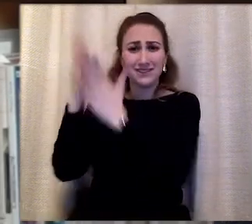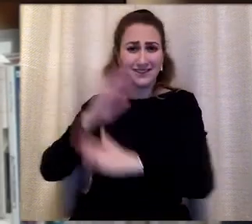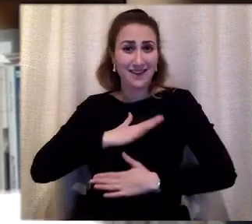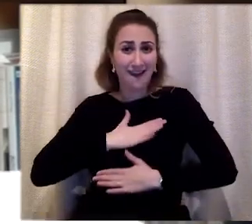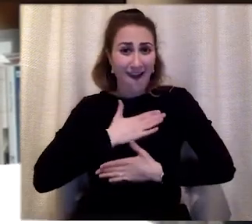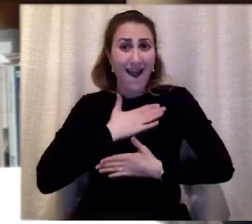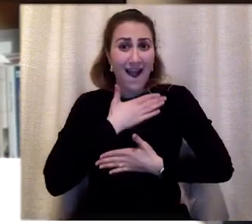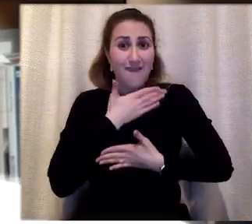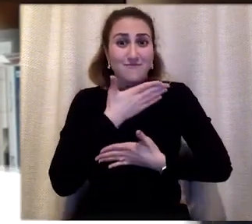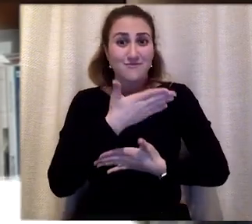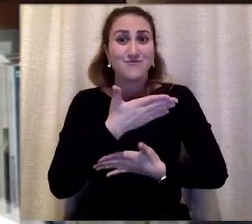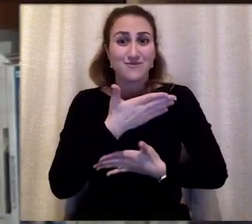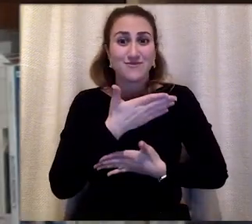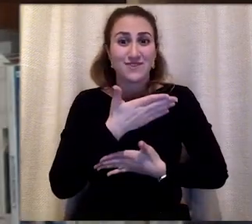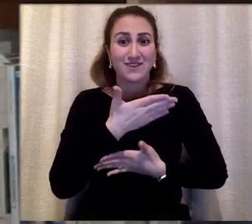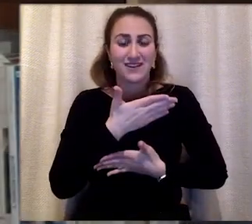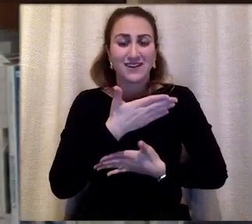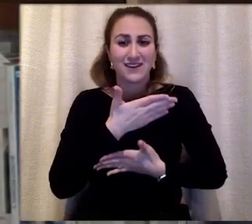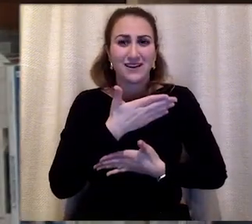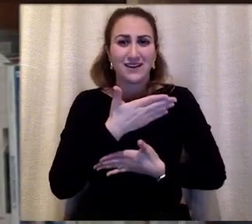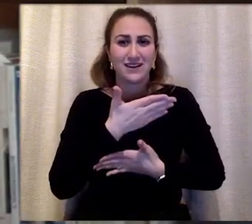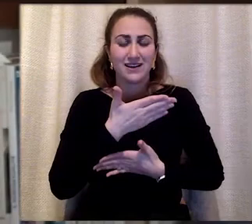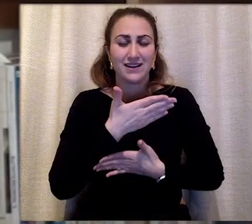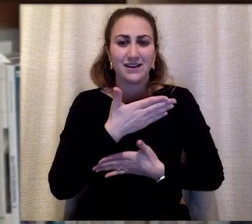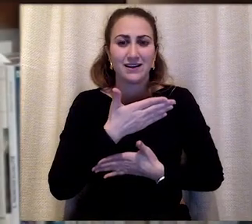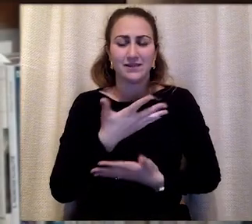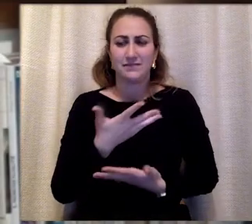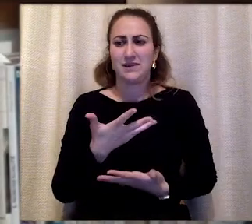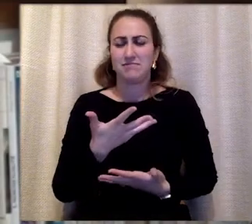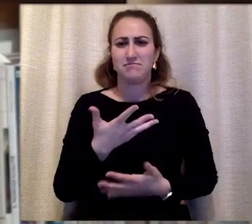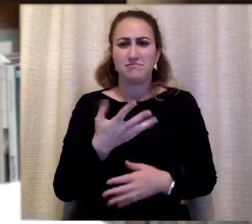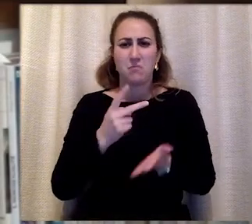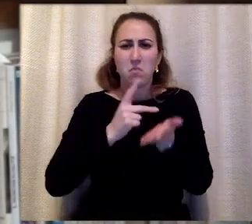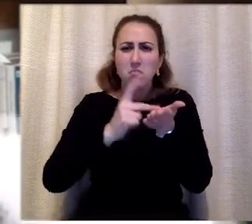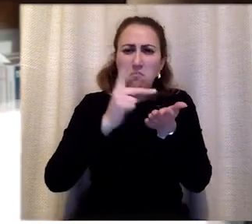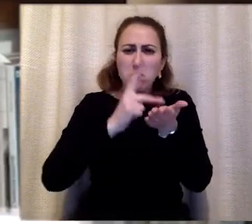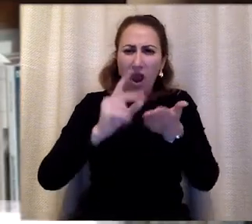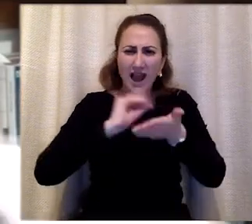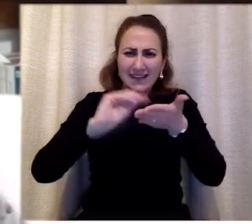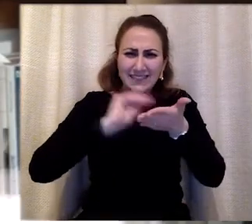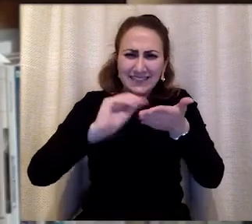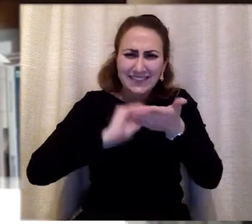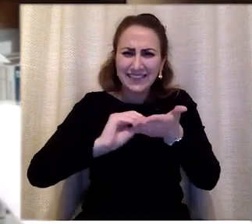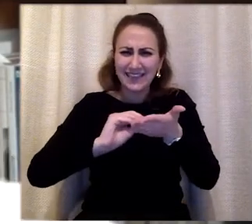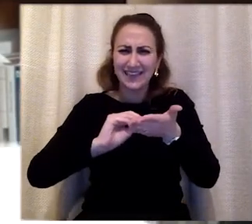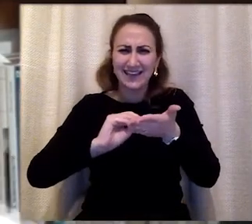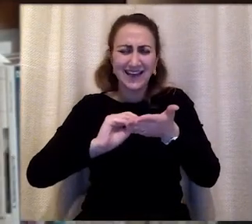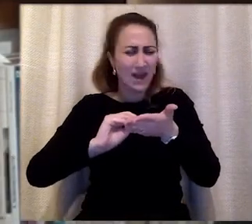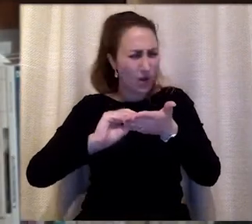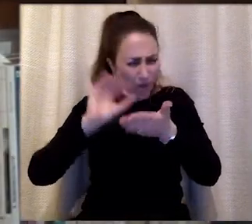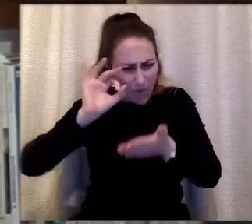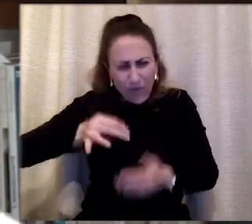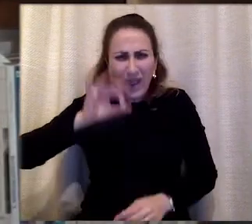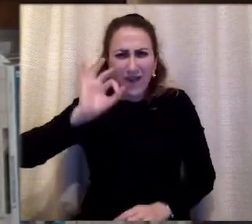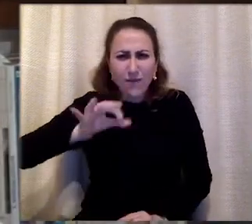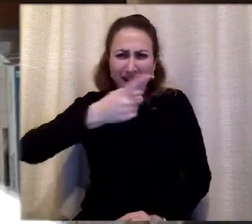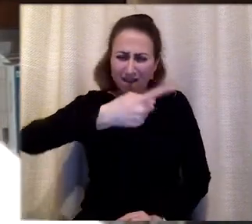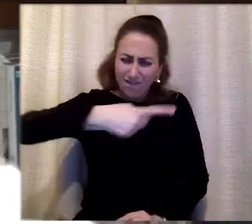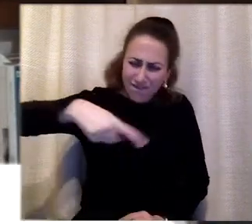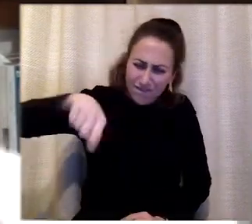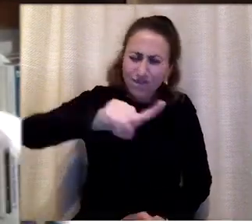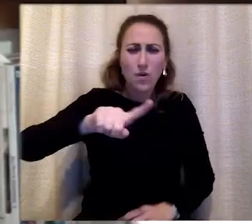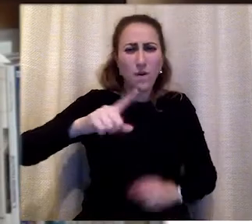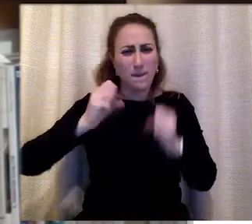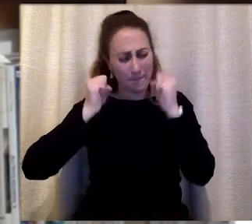Pourquoi est-ce que ça semble si difficile? Pourquoi Paul insiste ici pour dire, mais oui, mais vous pouvez avoir part à cet